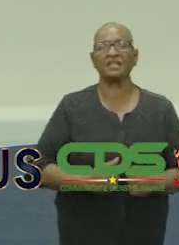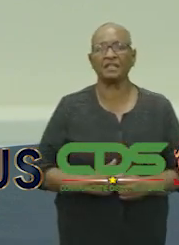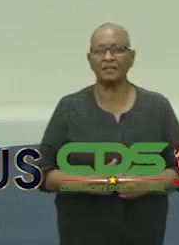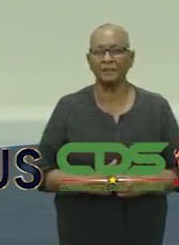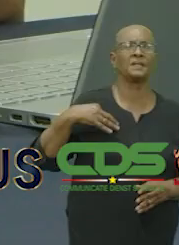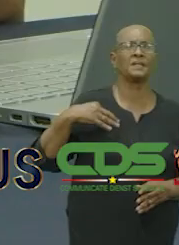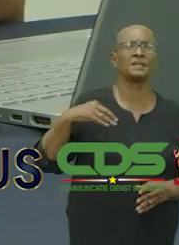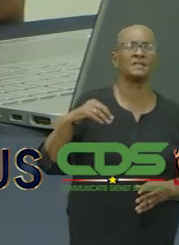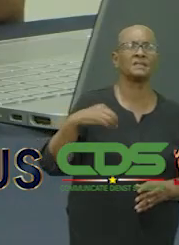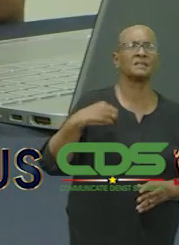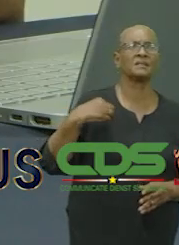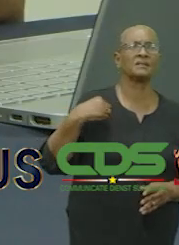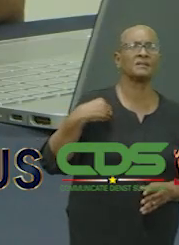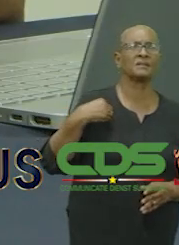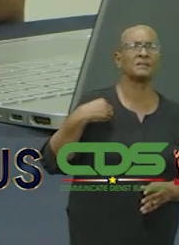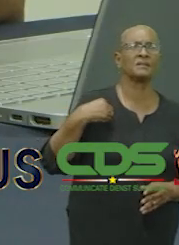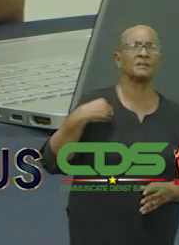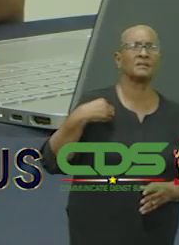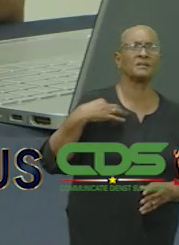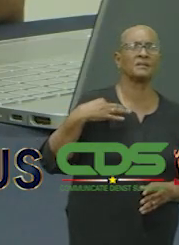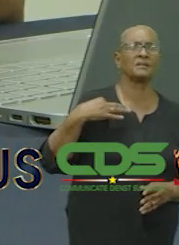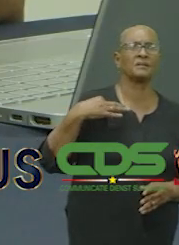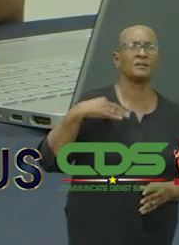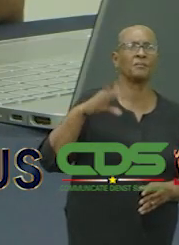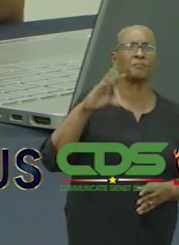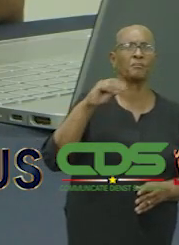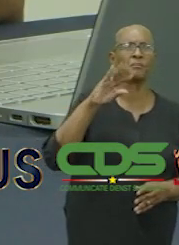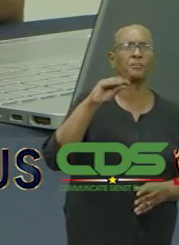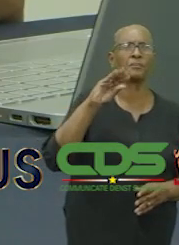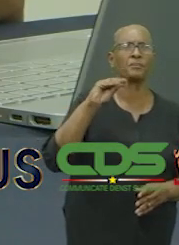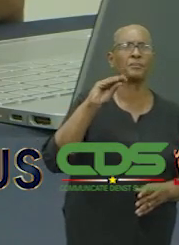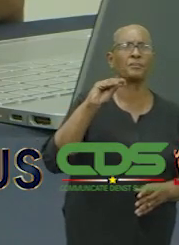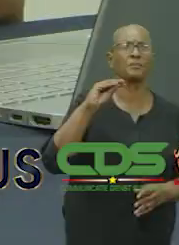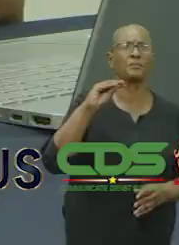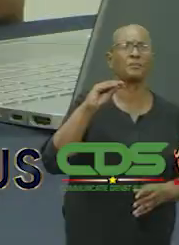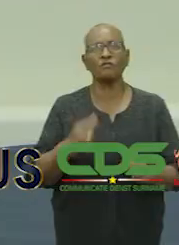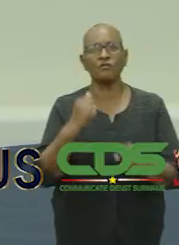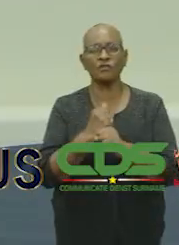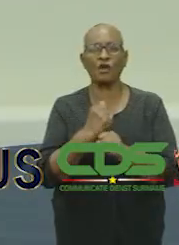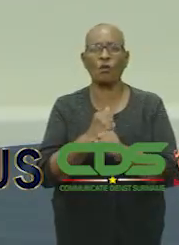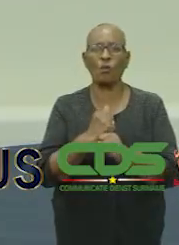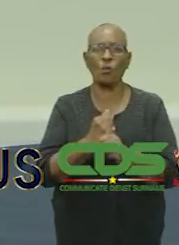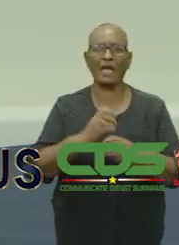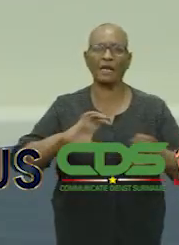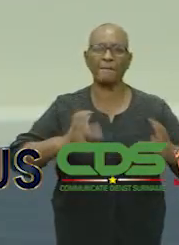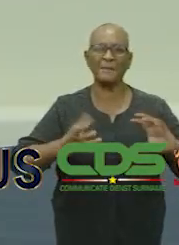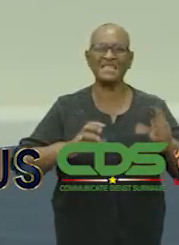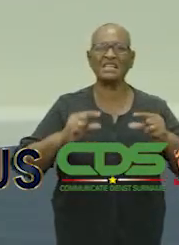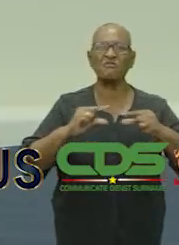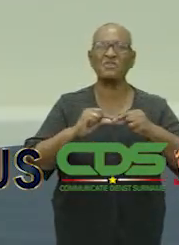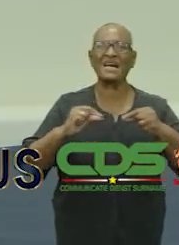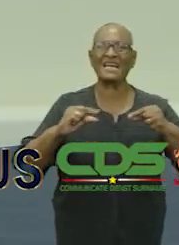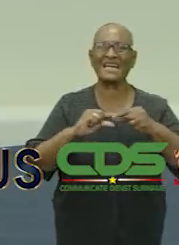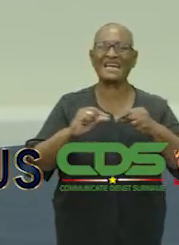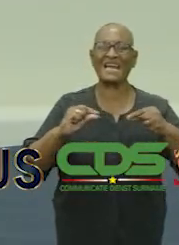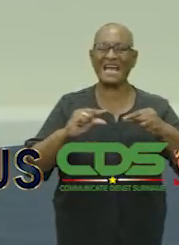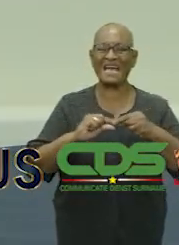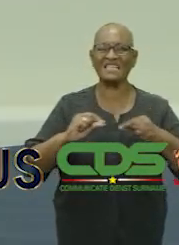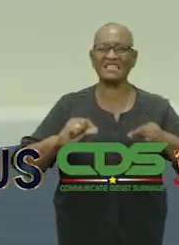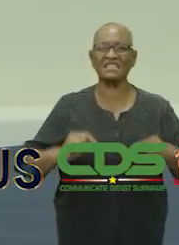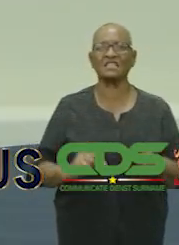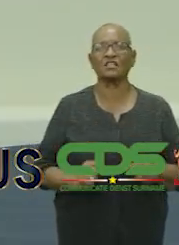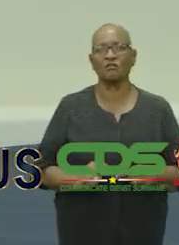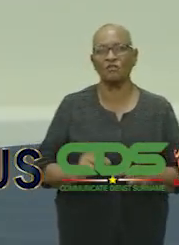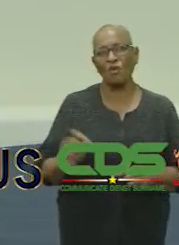een launch van een verwerkingsunit voor rijst ten behoeve van de